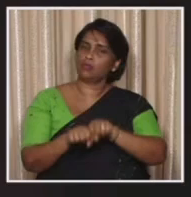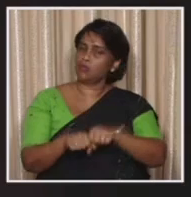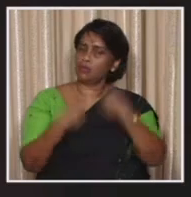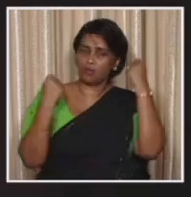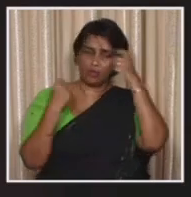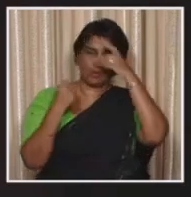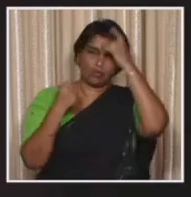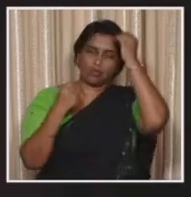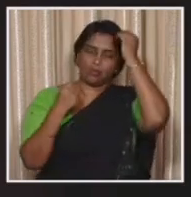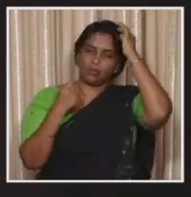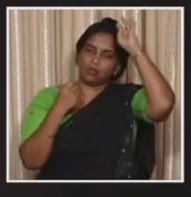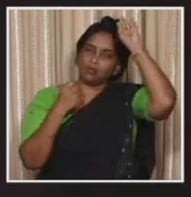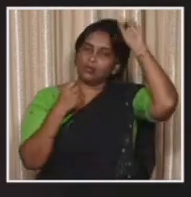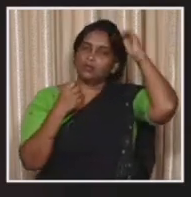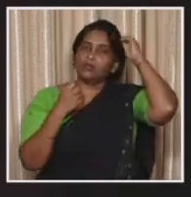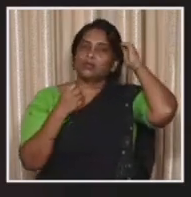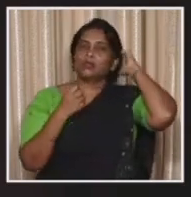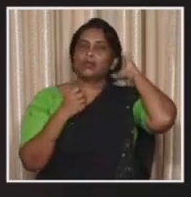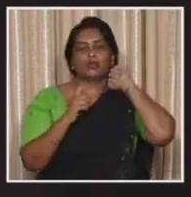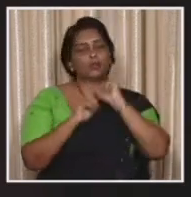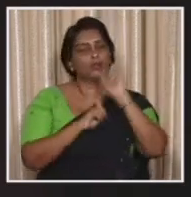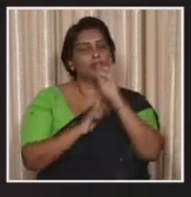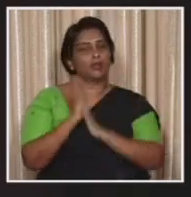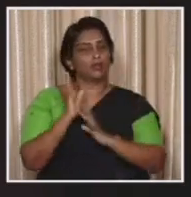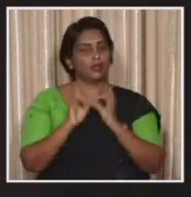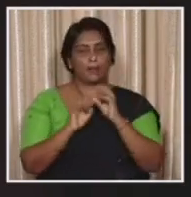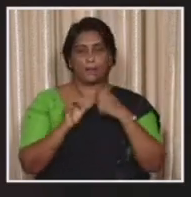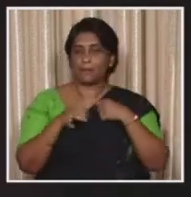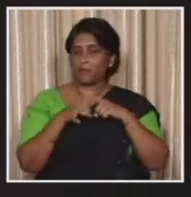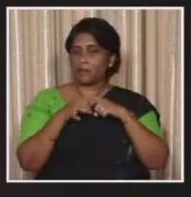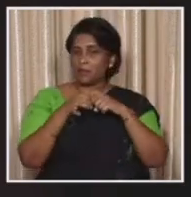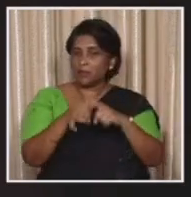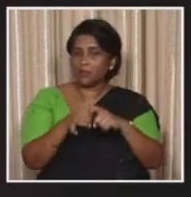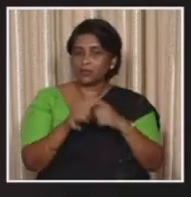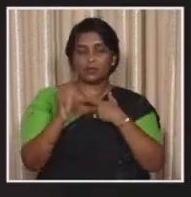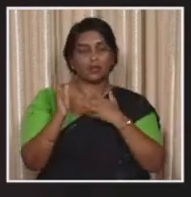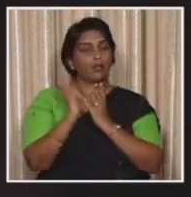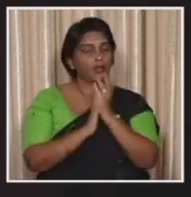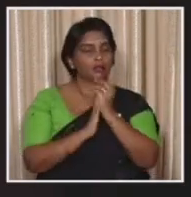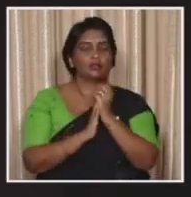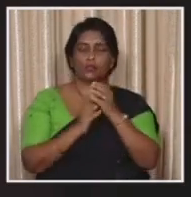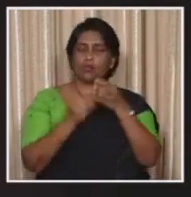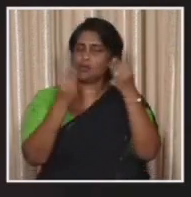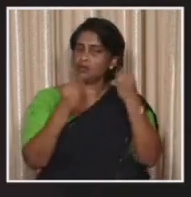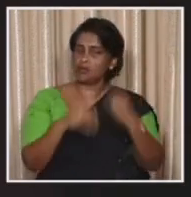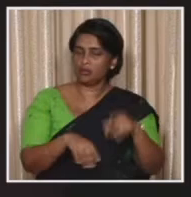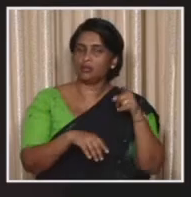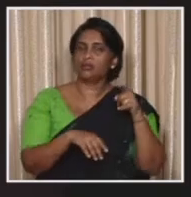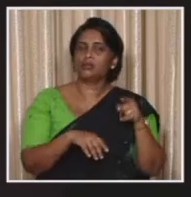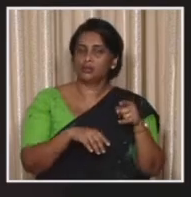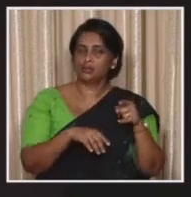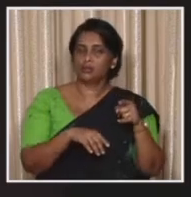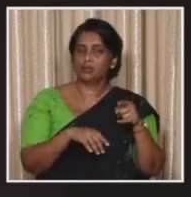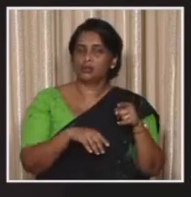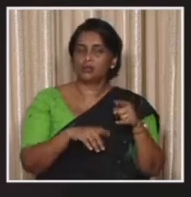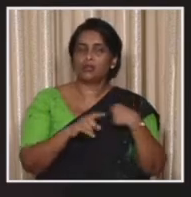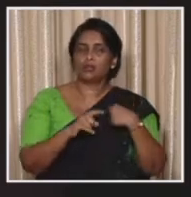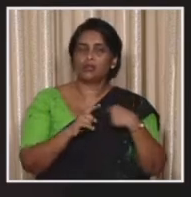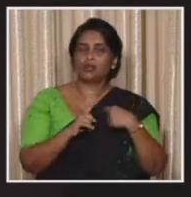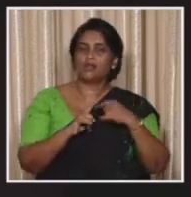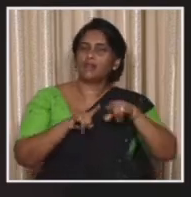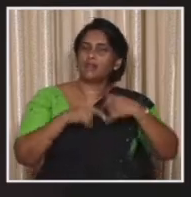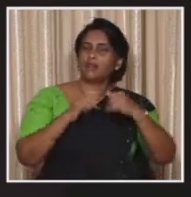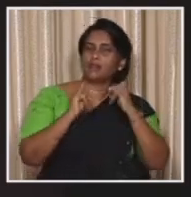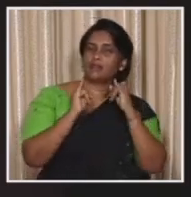දාලා පාර්ලිමේන්තු මන්ත්‍රීවරයෙකුට ප්‍රශ්නයක් අහන්න තියෙන අයිතිය විනාශ කරලා දාලා වෙන